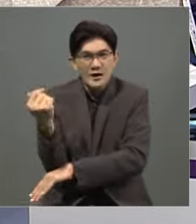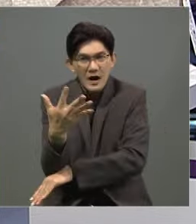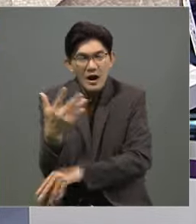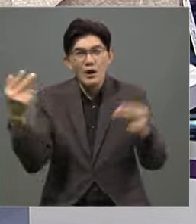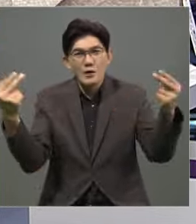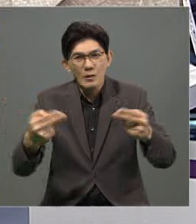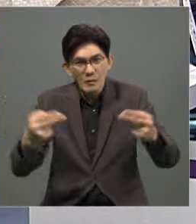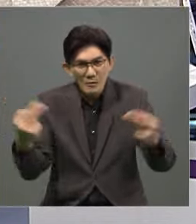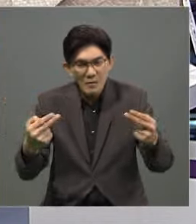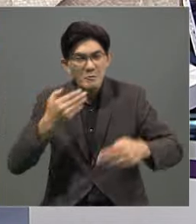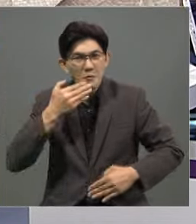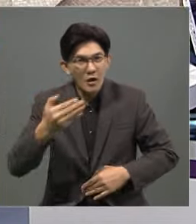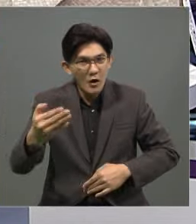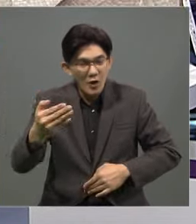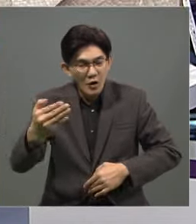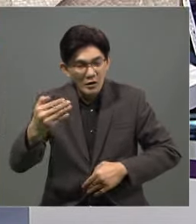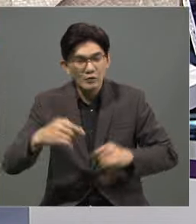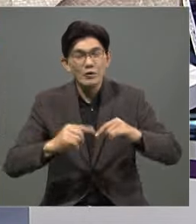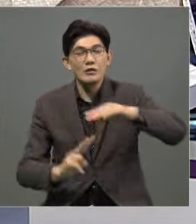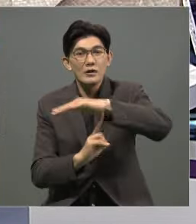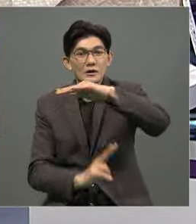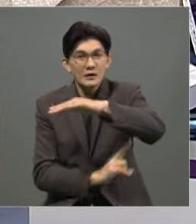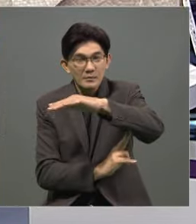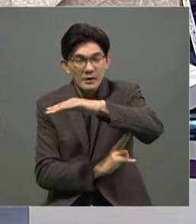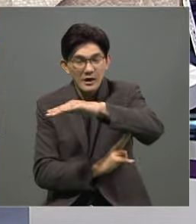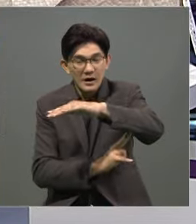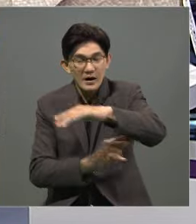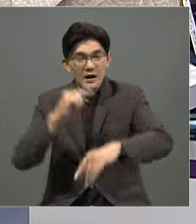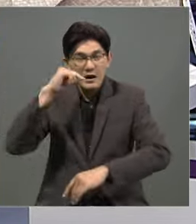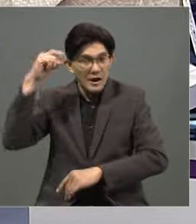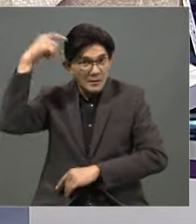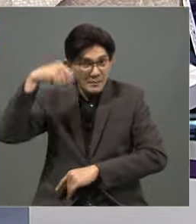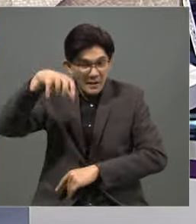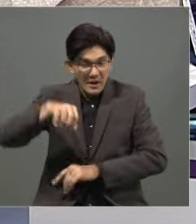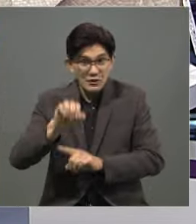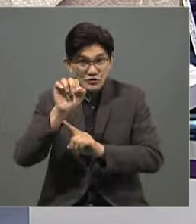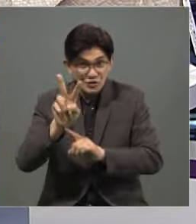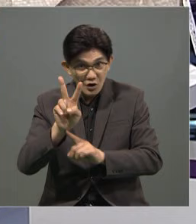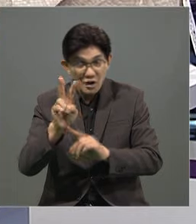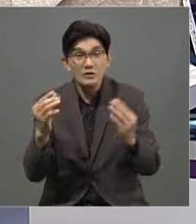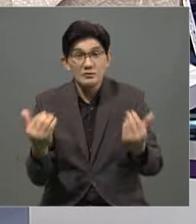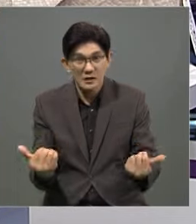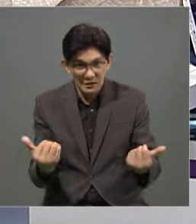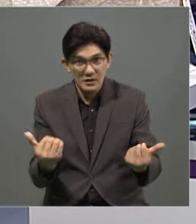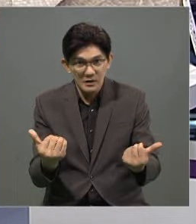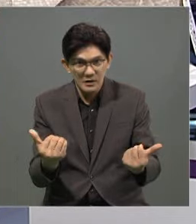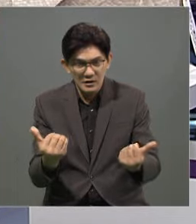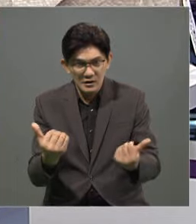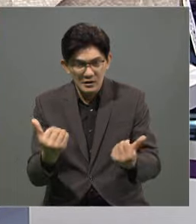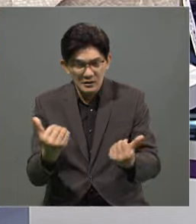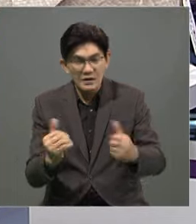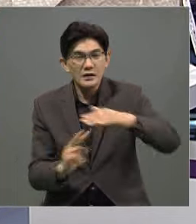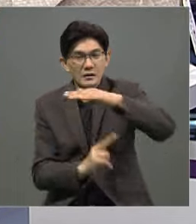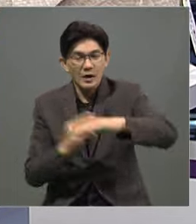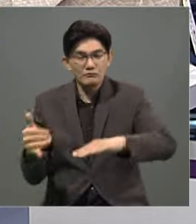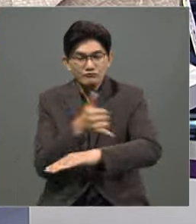ตลอดเวลานะครับที่เอ่อบริเวณสะพานมิตรภาพนะไทยเมียนมาร์แห่งที่ 2นะครับจนตอนนี้ต้องมีการงดให้มีการผ่านบริเวณ